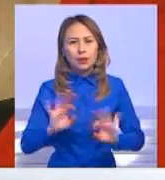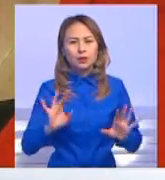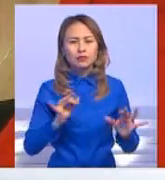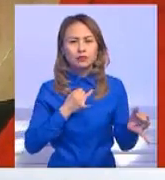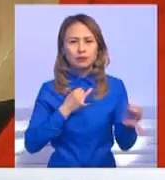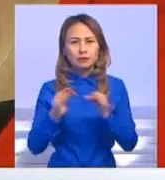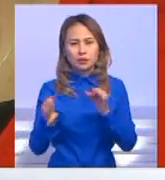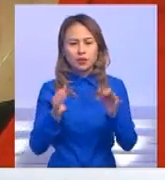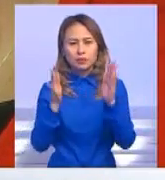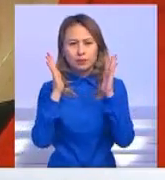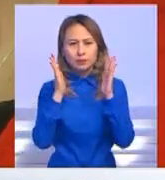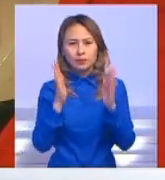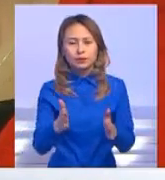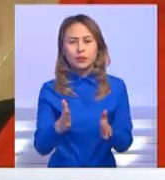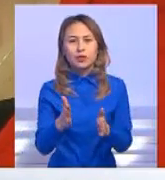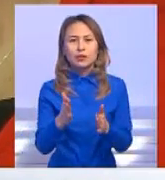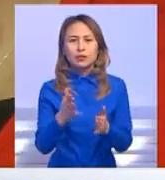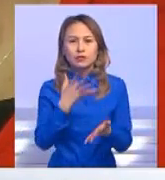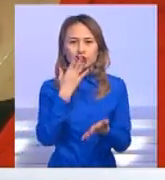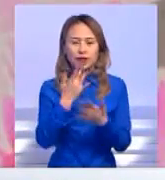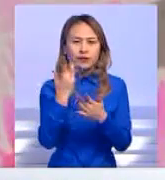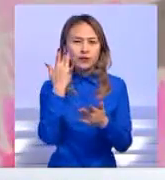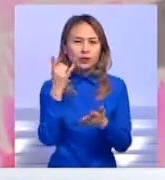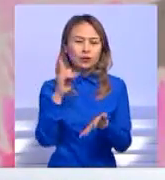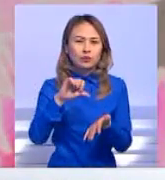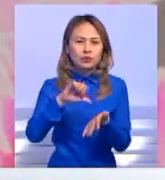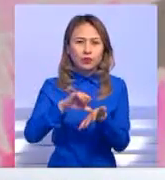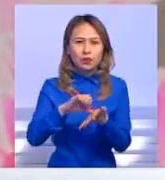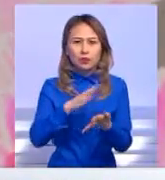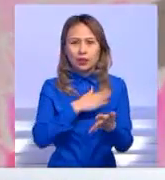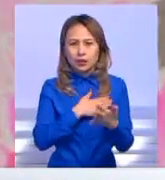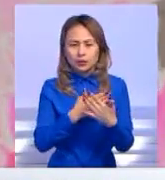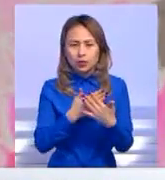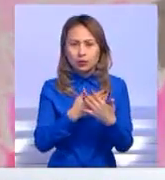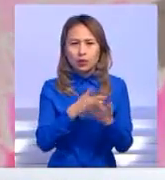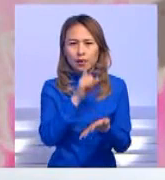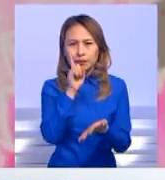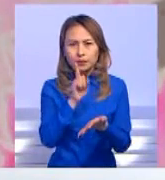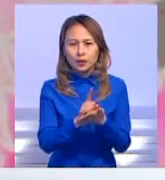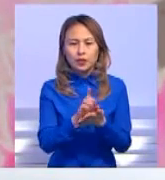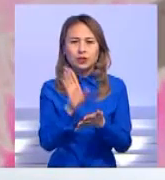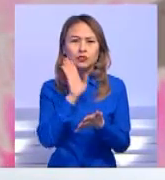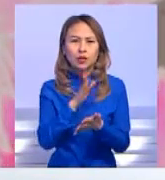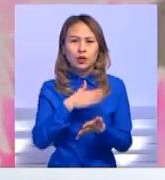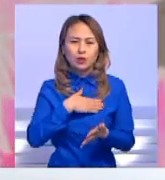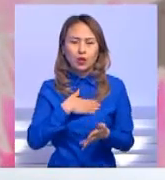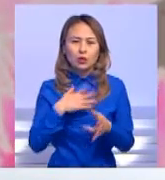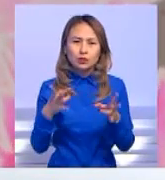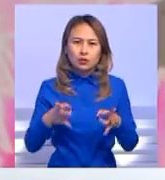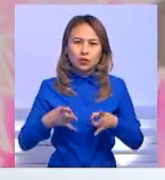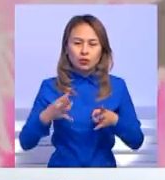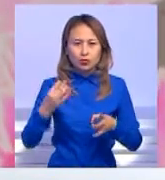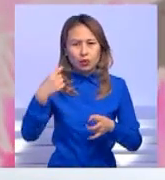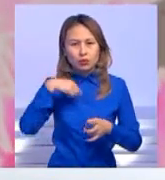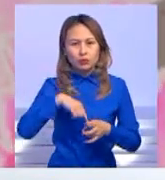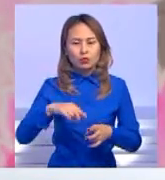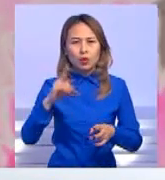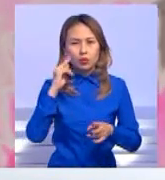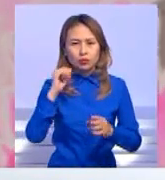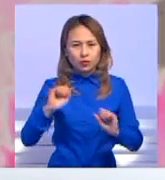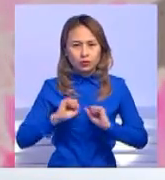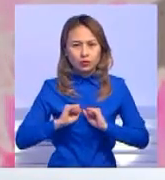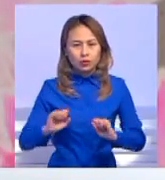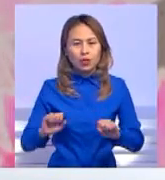ісіне етене араласуға тиіссіздер. Жандарыңыз өте нәзік болғанымен, қайраттарыңыз